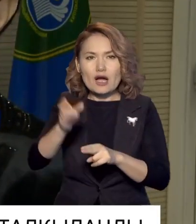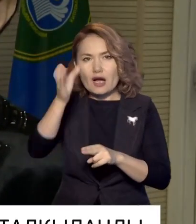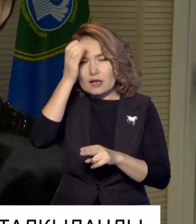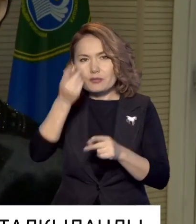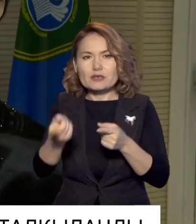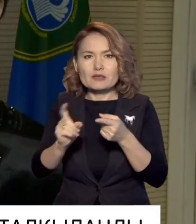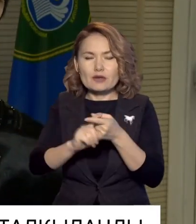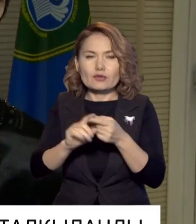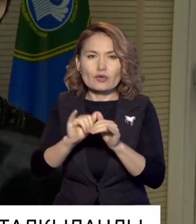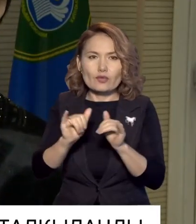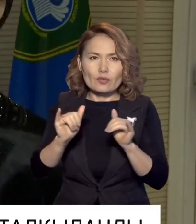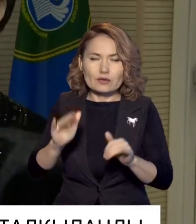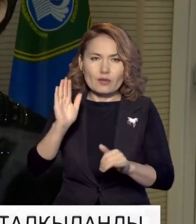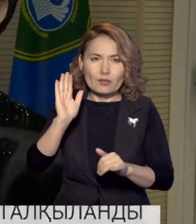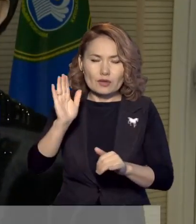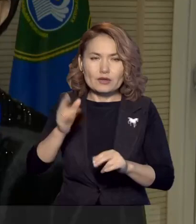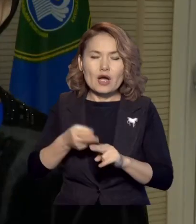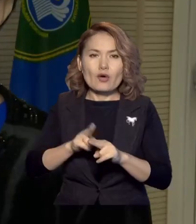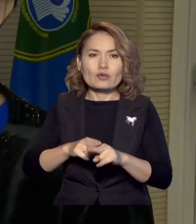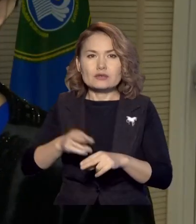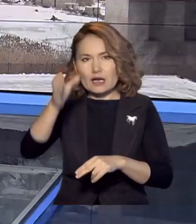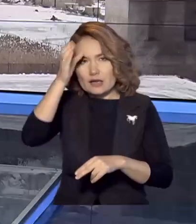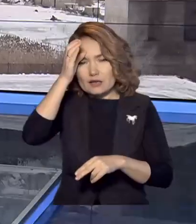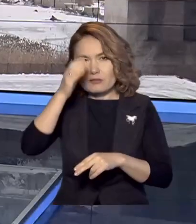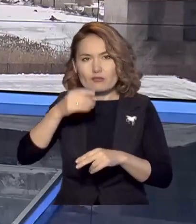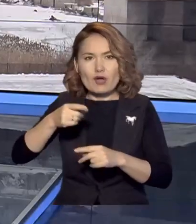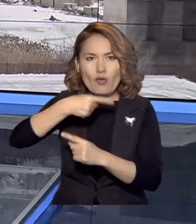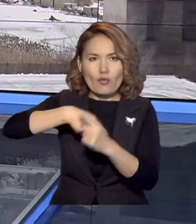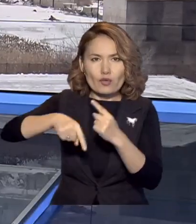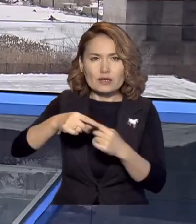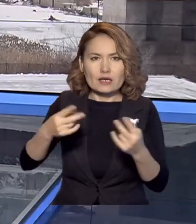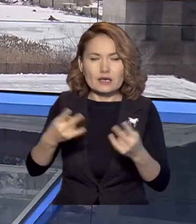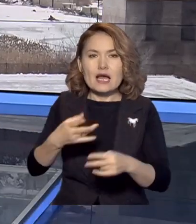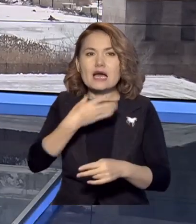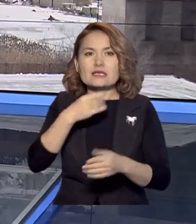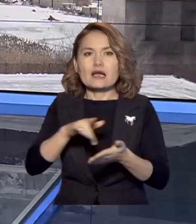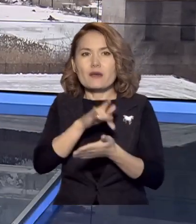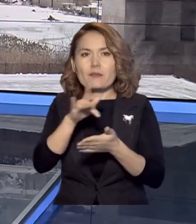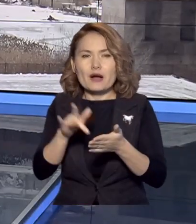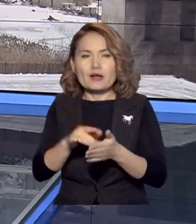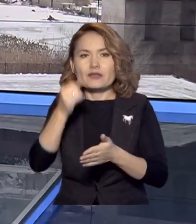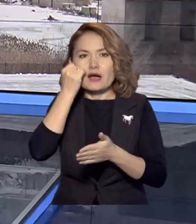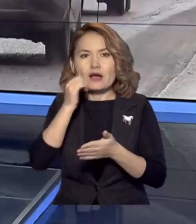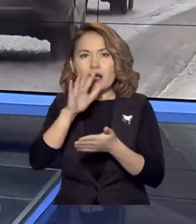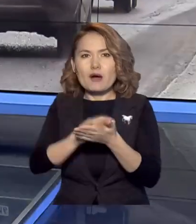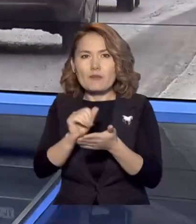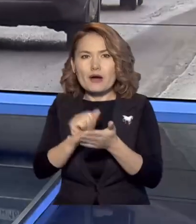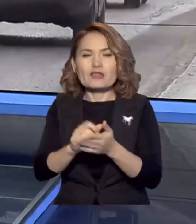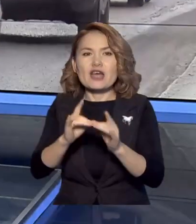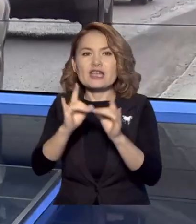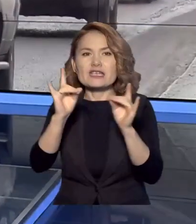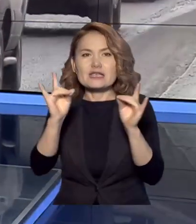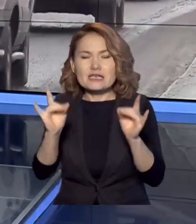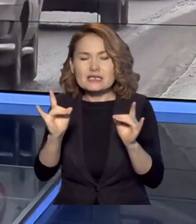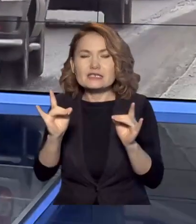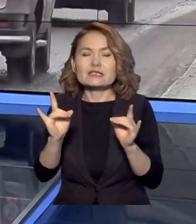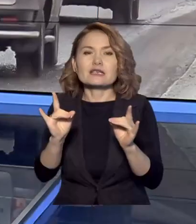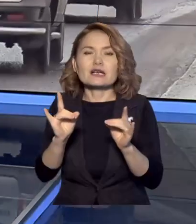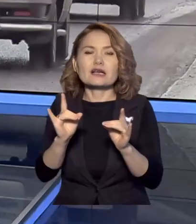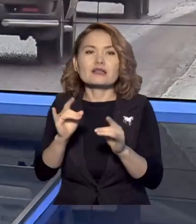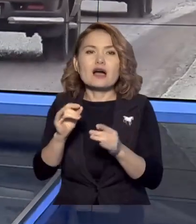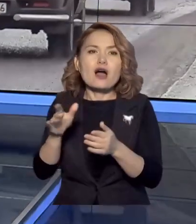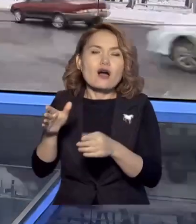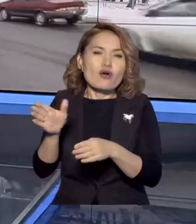мүдіру кемшілік болмайды. Ғылыми орта керек. Семейде апатты жағдайда тұрған ескі көпірдің орнына келер жылы жаңа